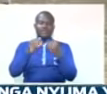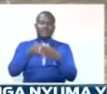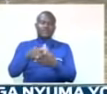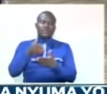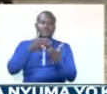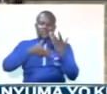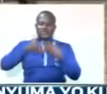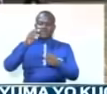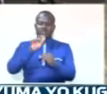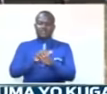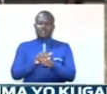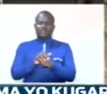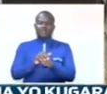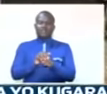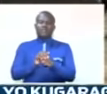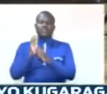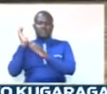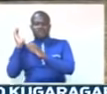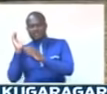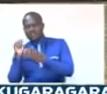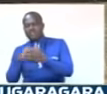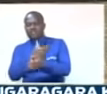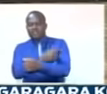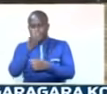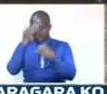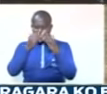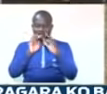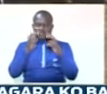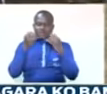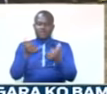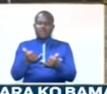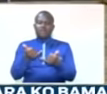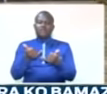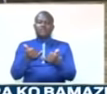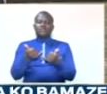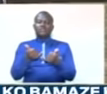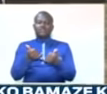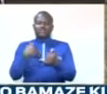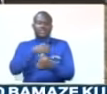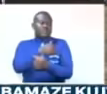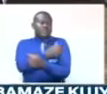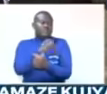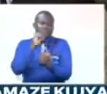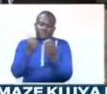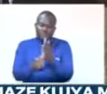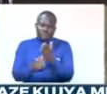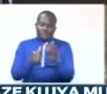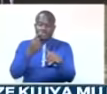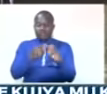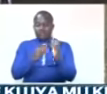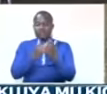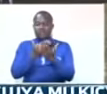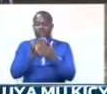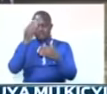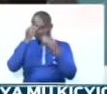kusabana cyane bitwaje ko bikinjije kuko ubu ngubu intero yasigaye rimwe ngo nge narikinjije nta kibazo ariko